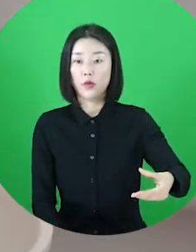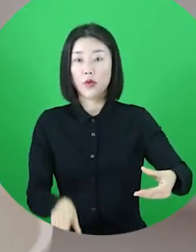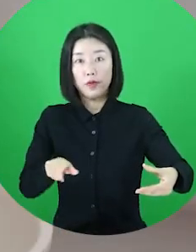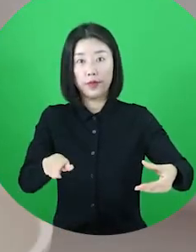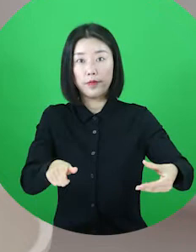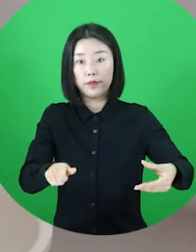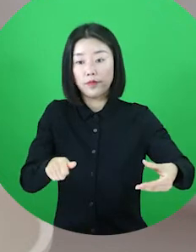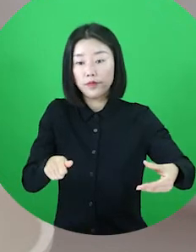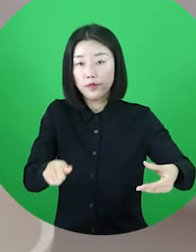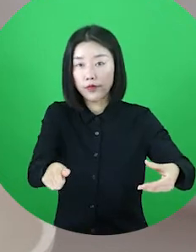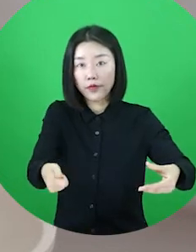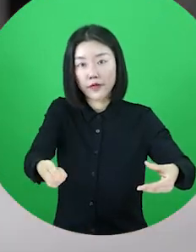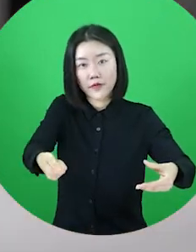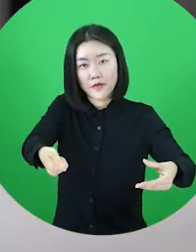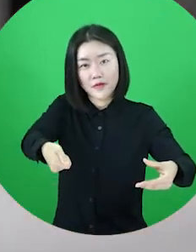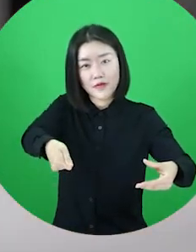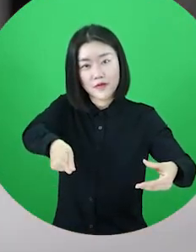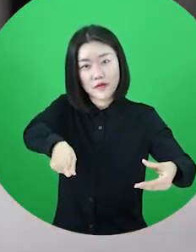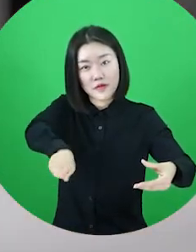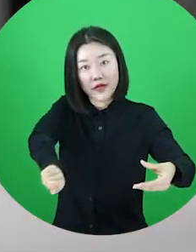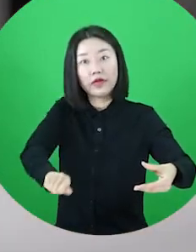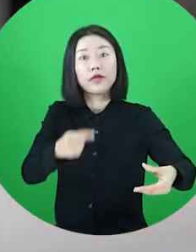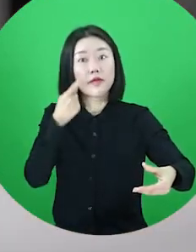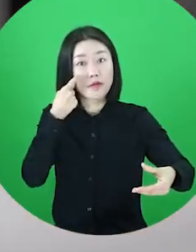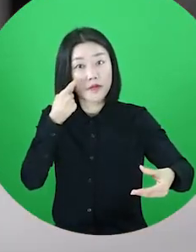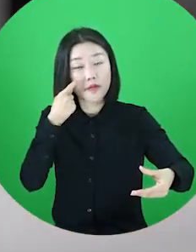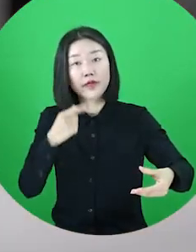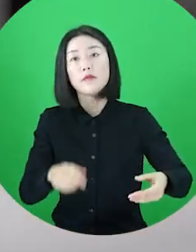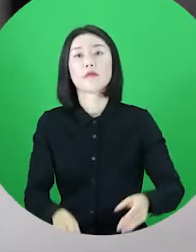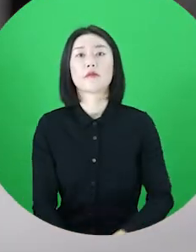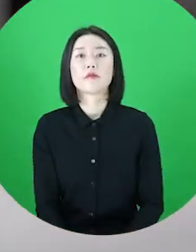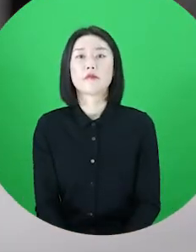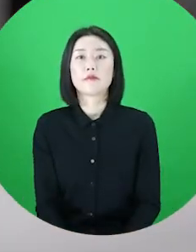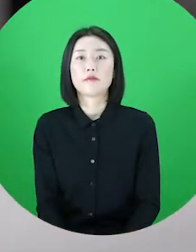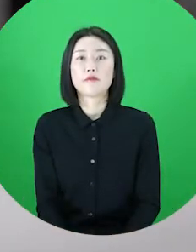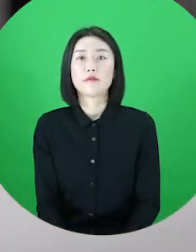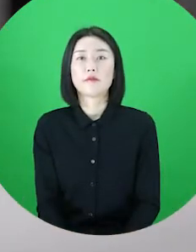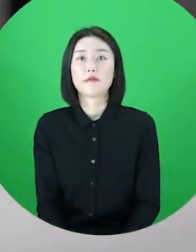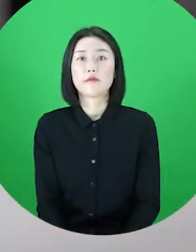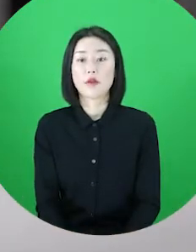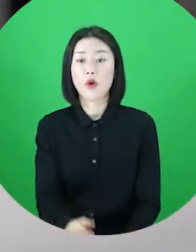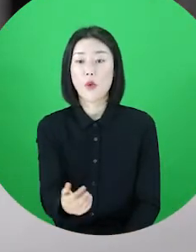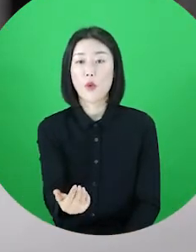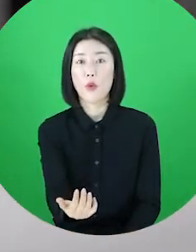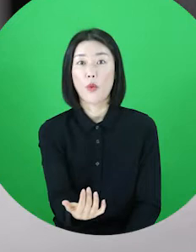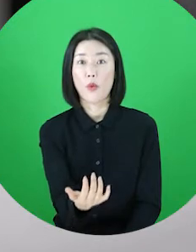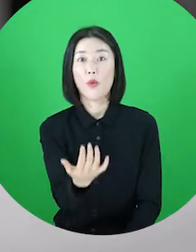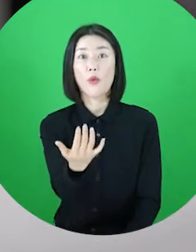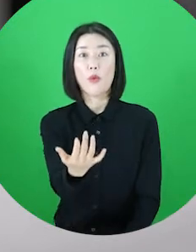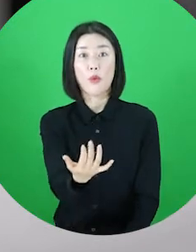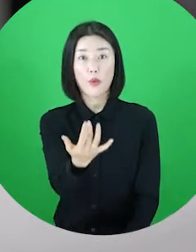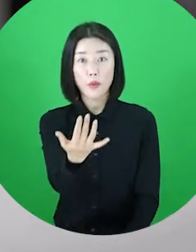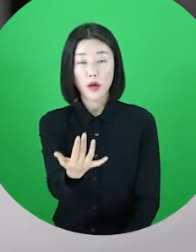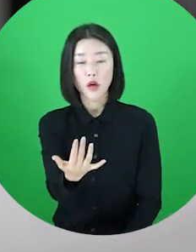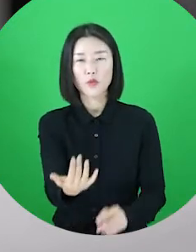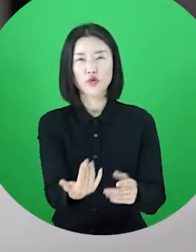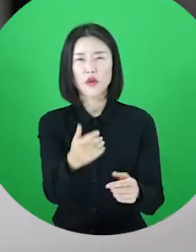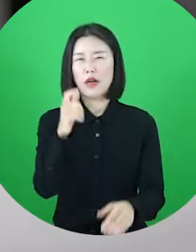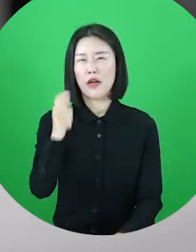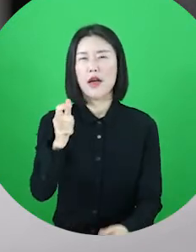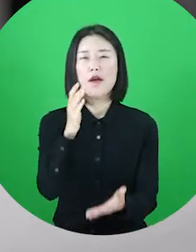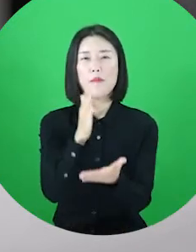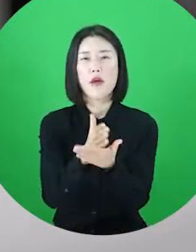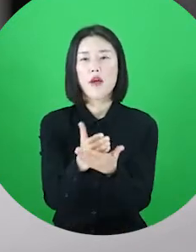손으로 손잡이를 누르면서 끝까지 돌려주세요. 불이 켜지면 불을 살짝